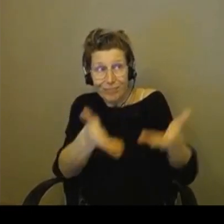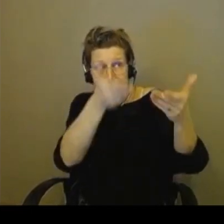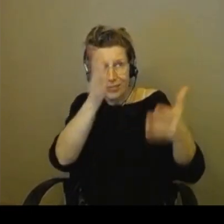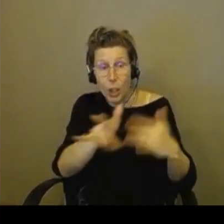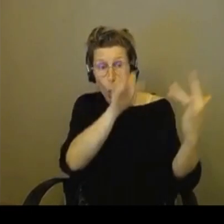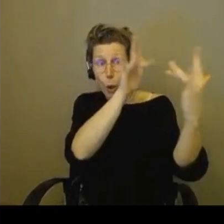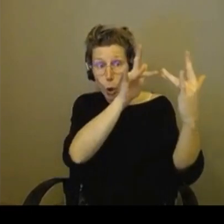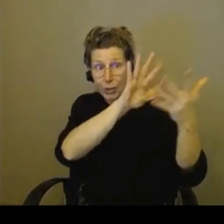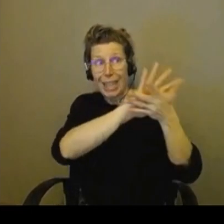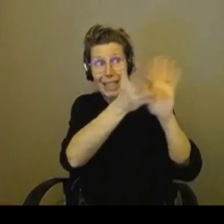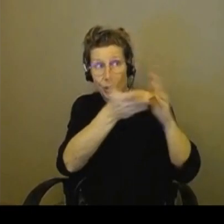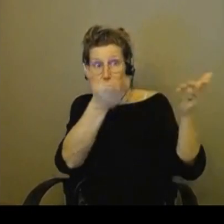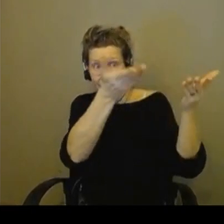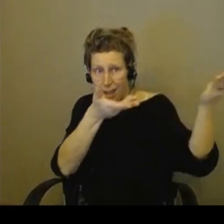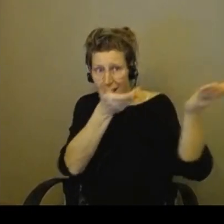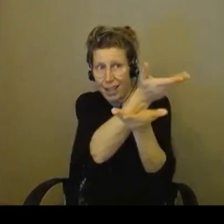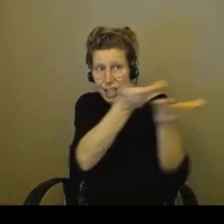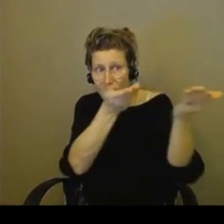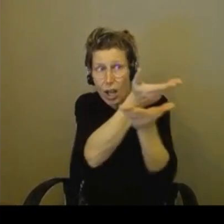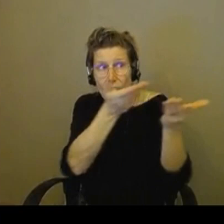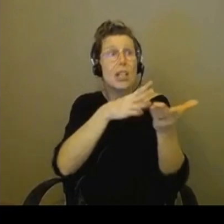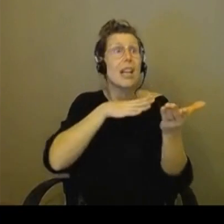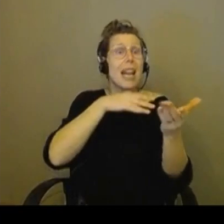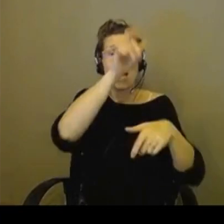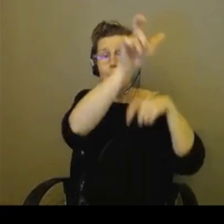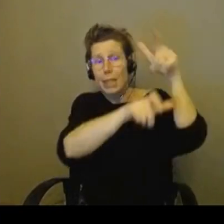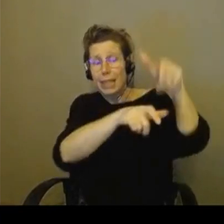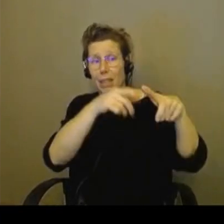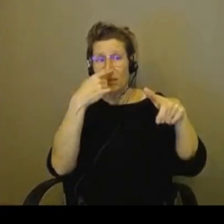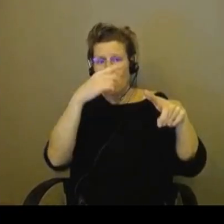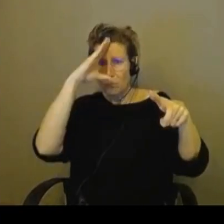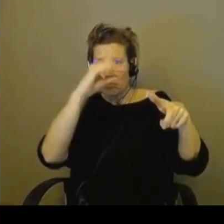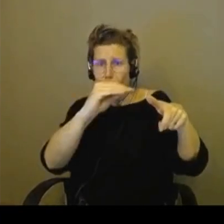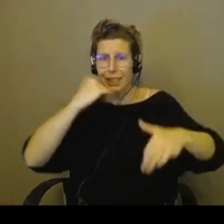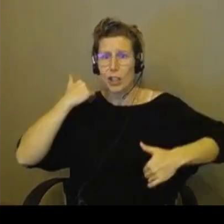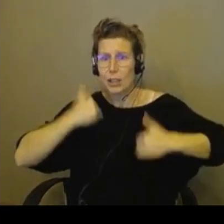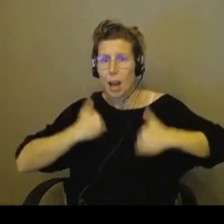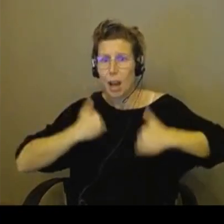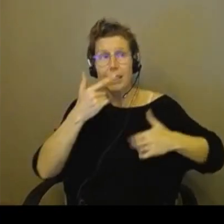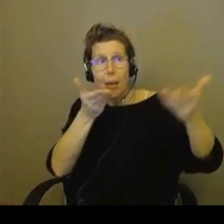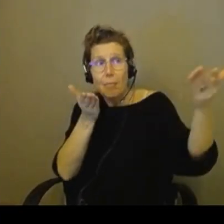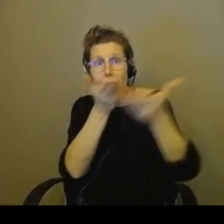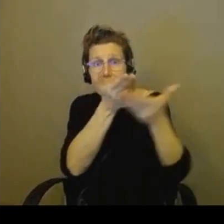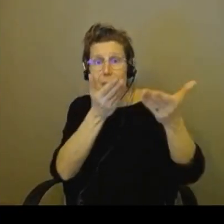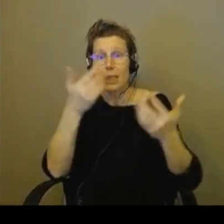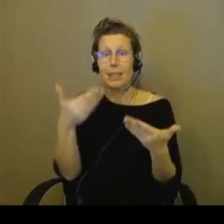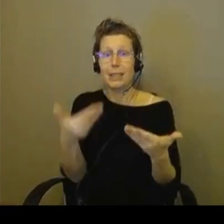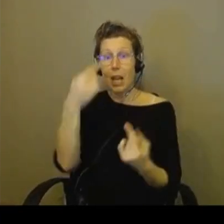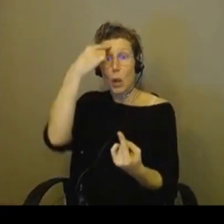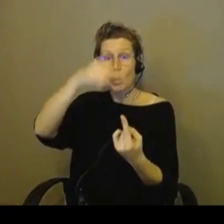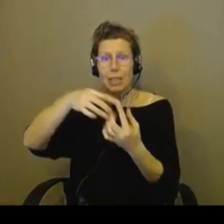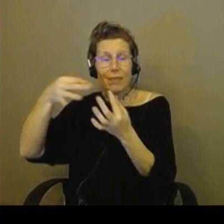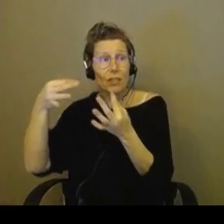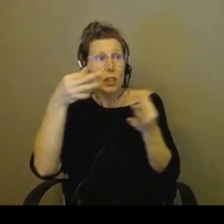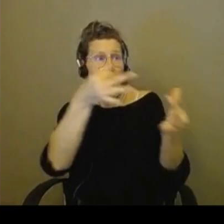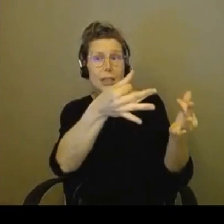acteurs du handicap, de manière à les sensibiliser toutes, et on y veillera, à ces enjeux.